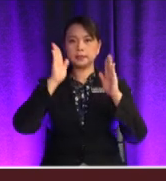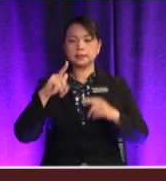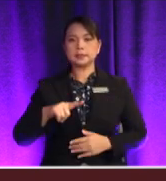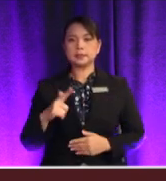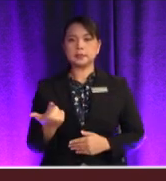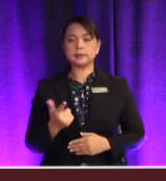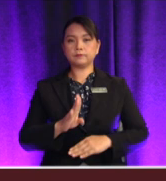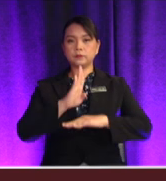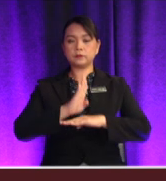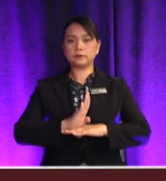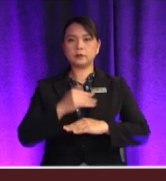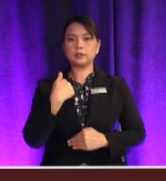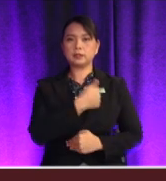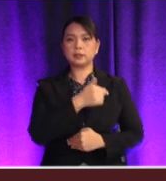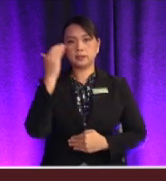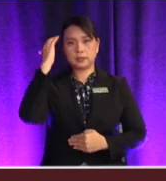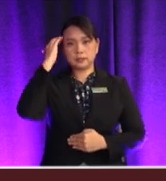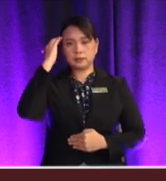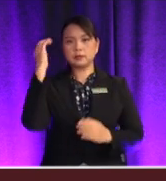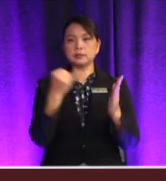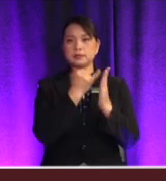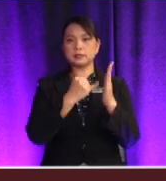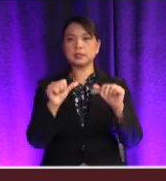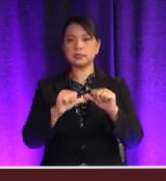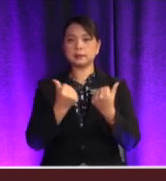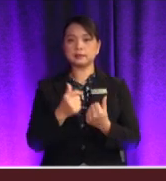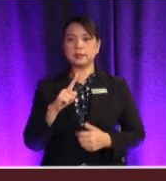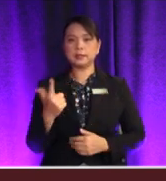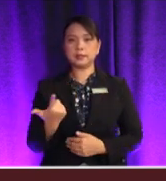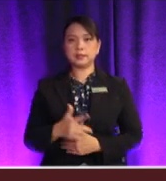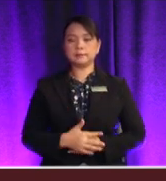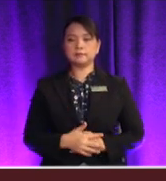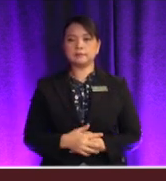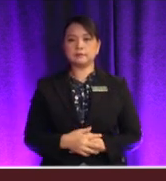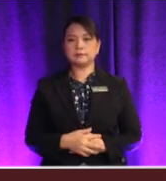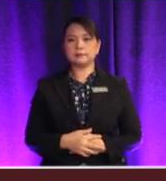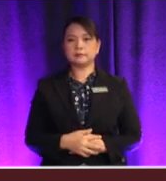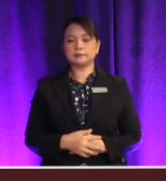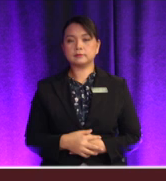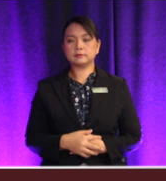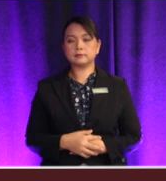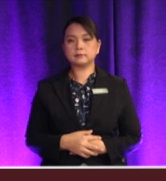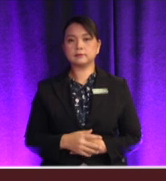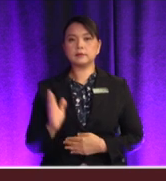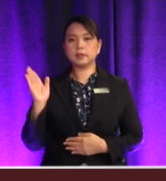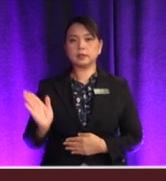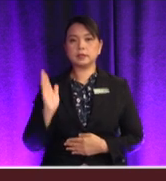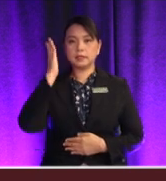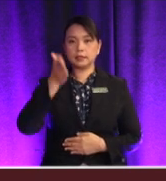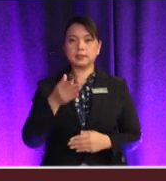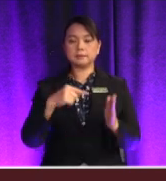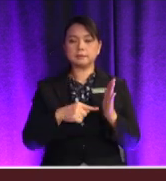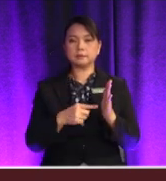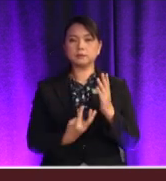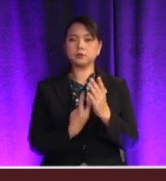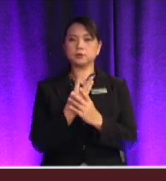kita tahu, kita boleh tahu kesenian kaum lain juga. Okey, seterusnya ini akan menunjukkan ataupun